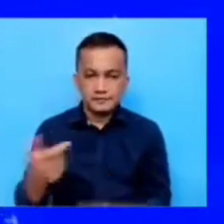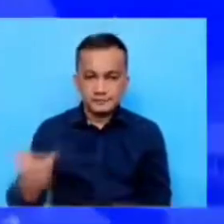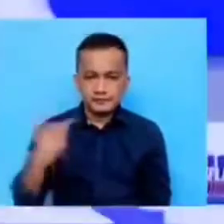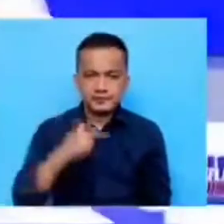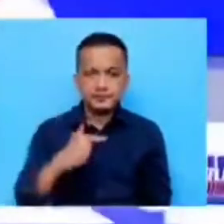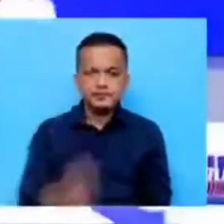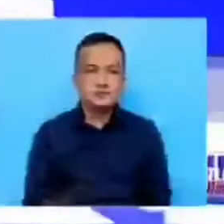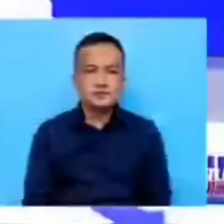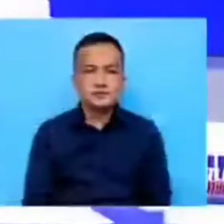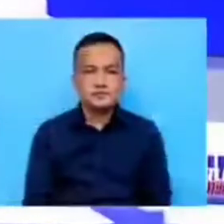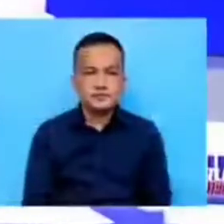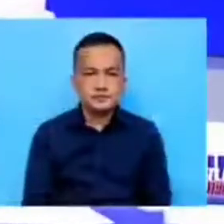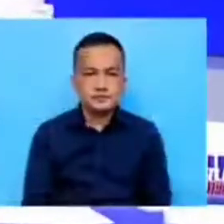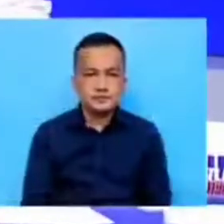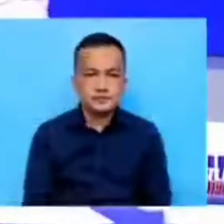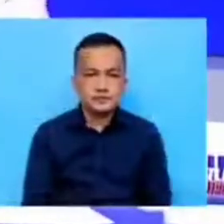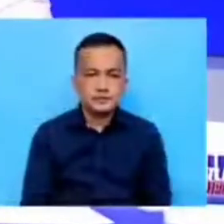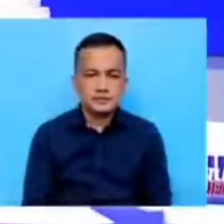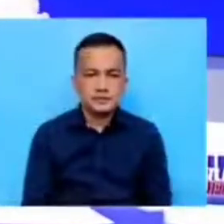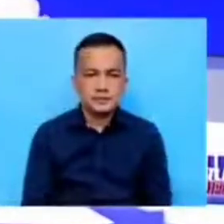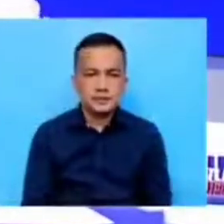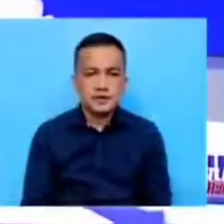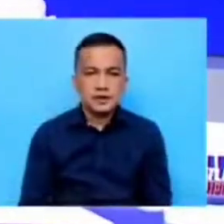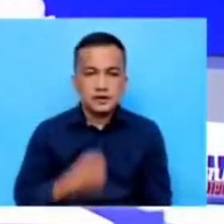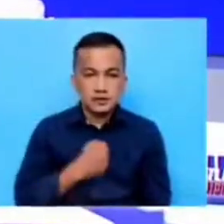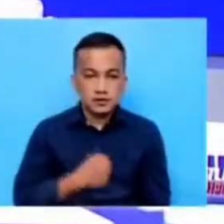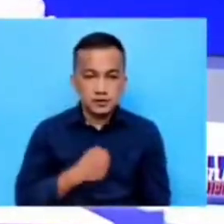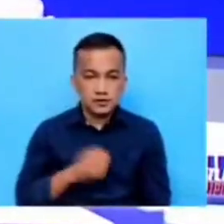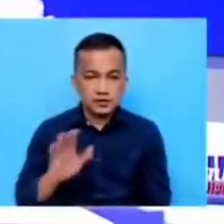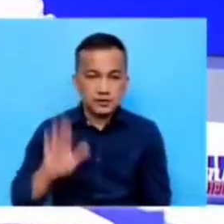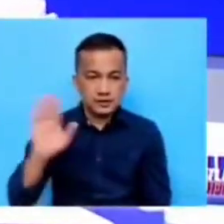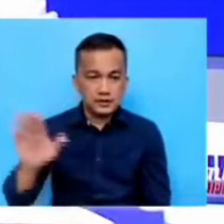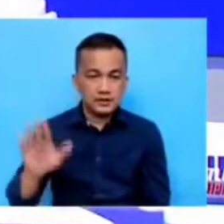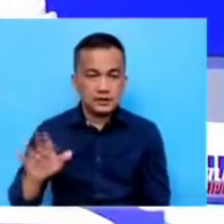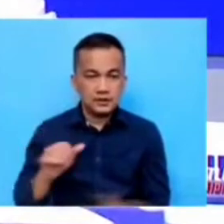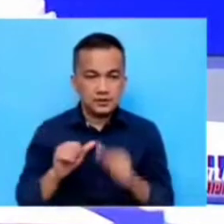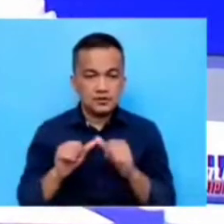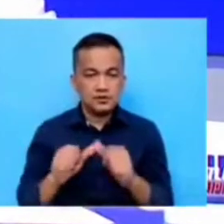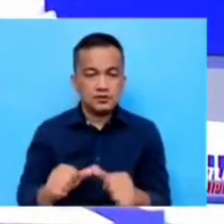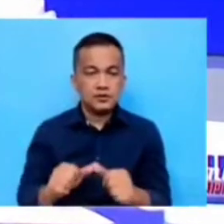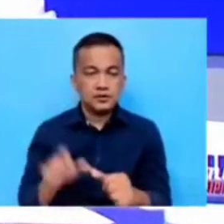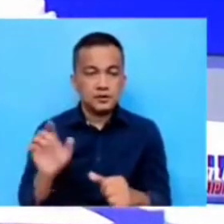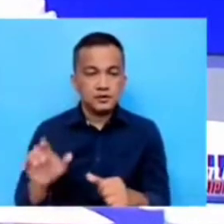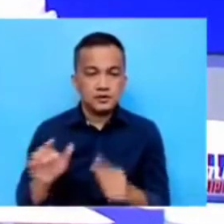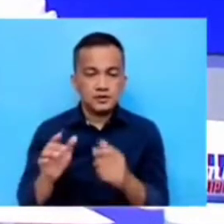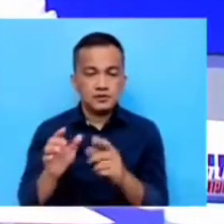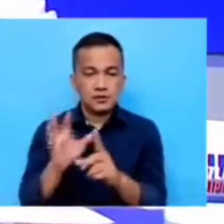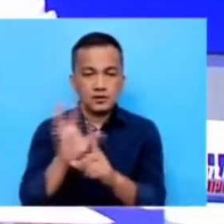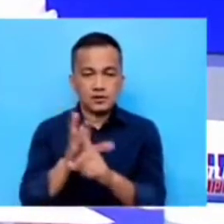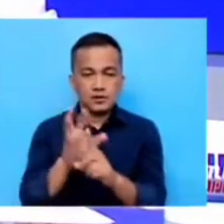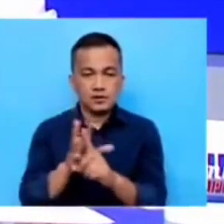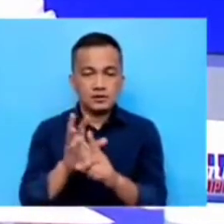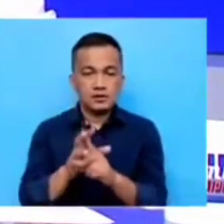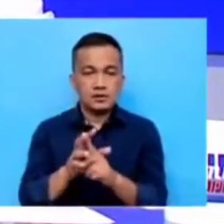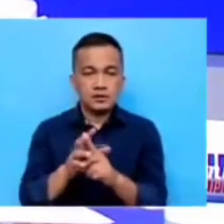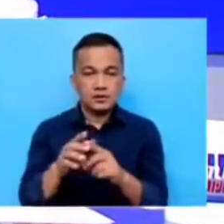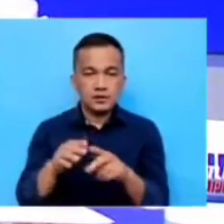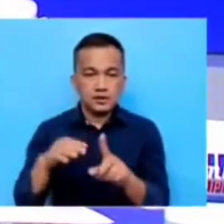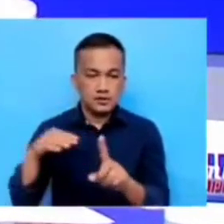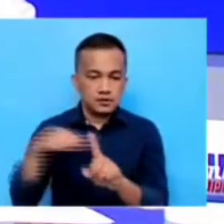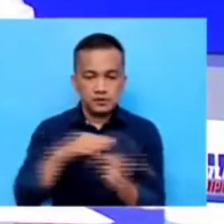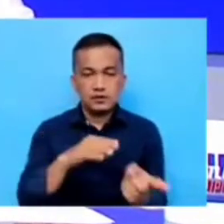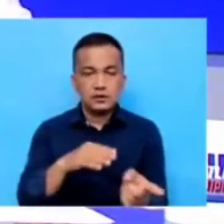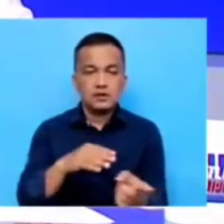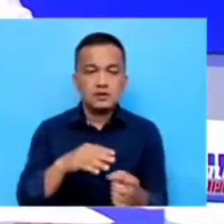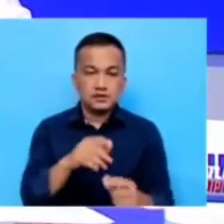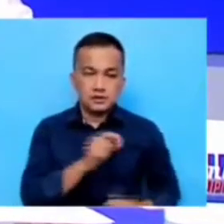5. Nag-sorry man sa kanya, itutuloy pa rin daw nang nag-viral na nasagasa ang sekyo sa Ortigas